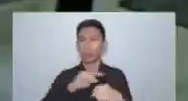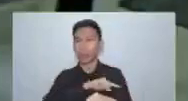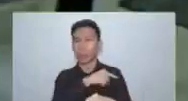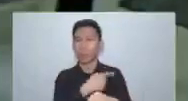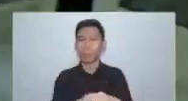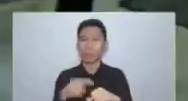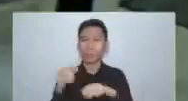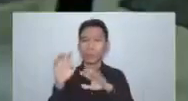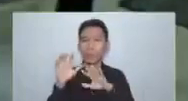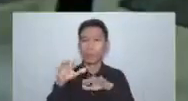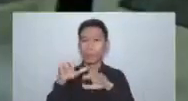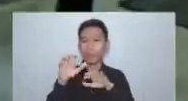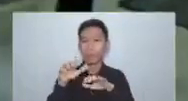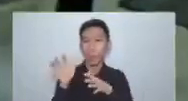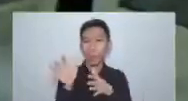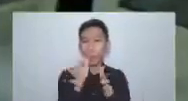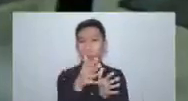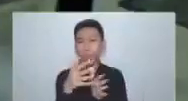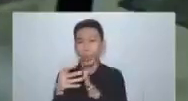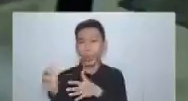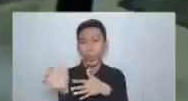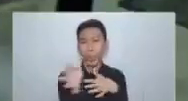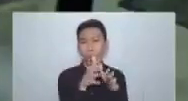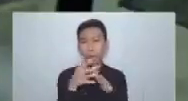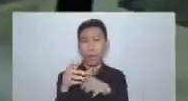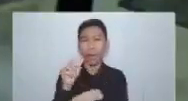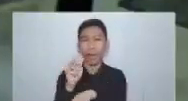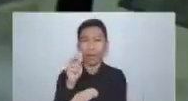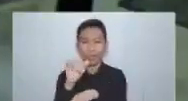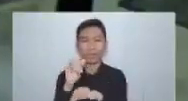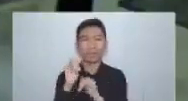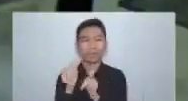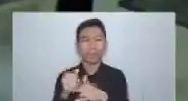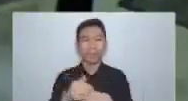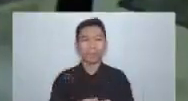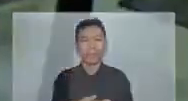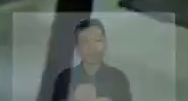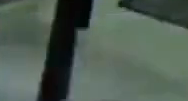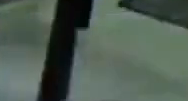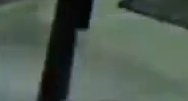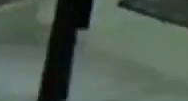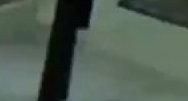may bagyuman o wala. Mula dito sa morning show ng Bayan, Rise and Shine, Pilipinas.